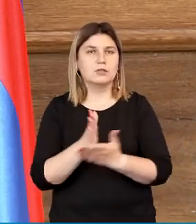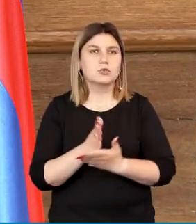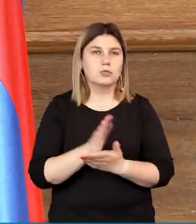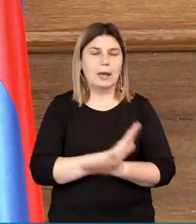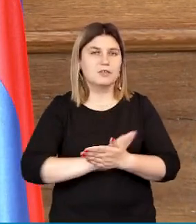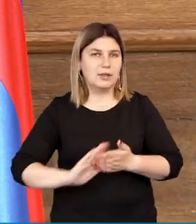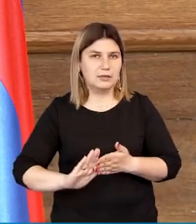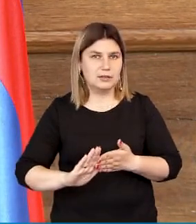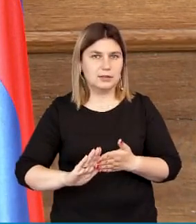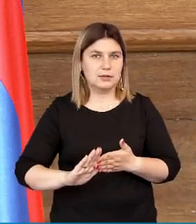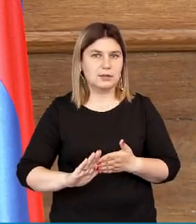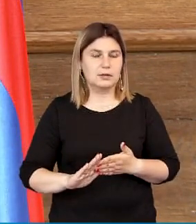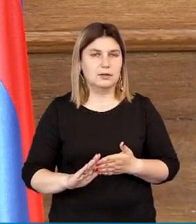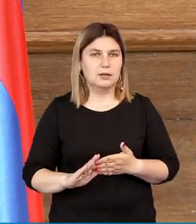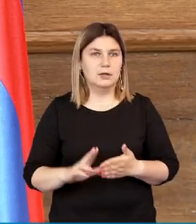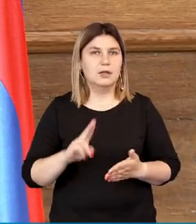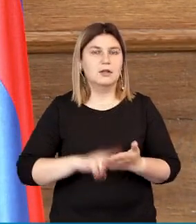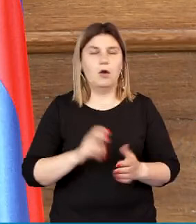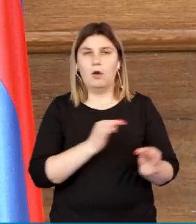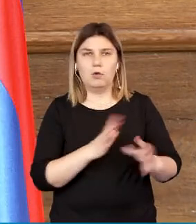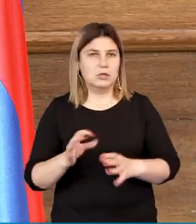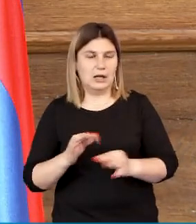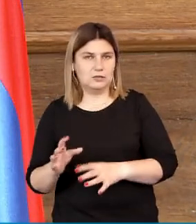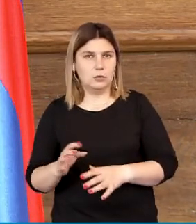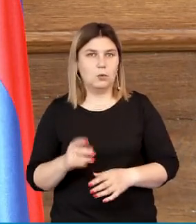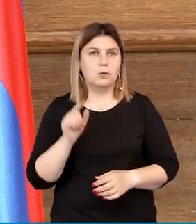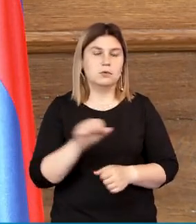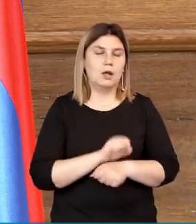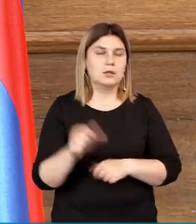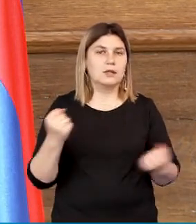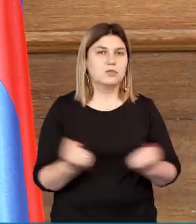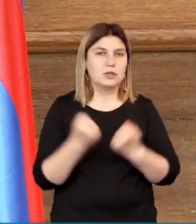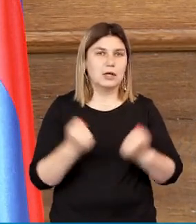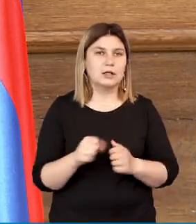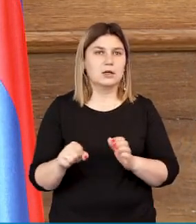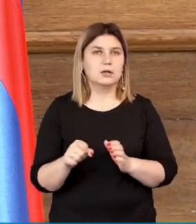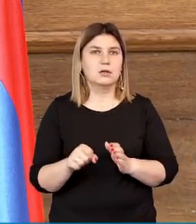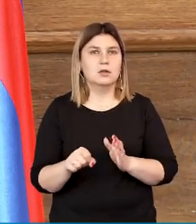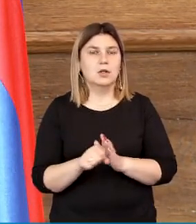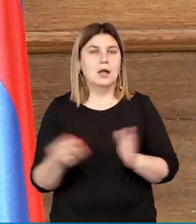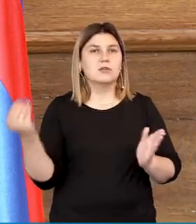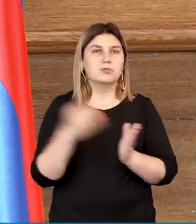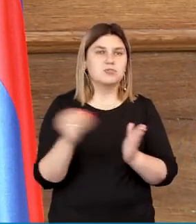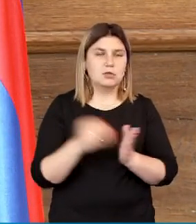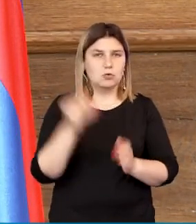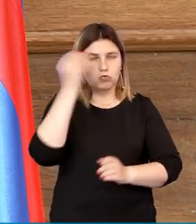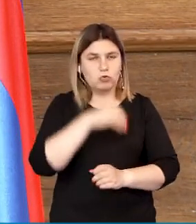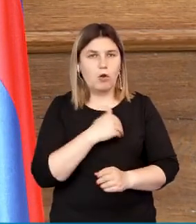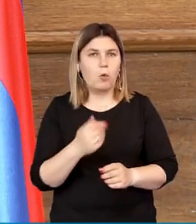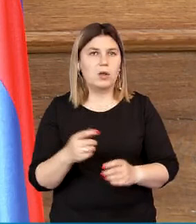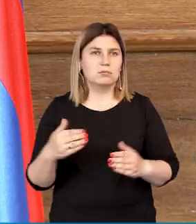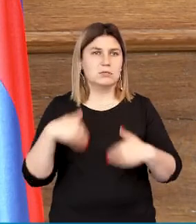sanitarnymi na bieżąco. Oczywiście staramy się też dosprzętawiać szkoły, tak